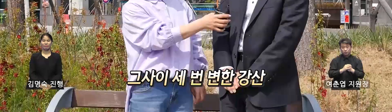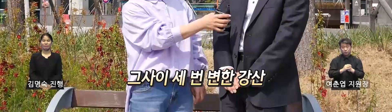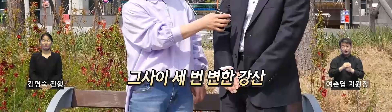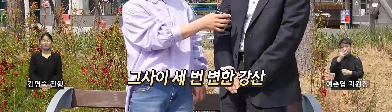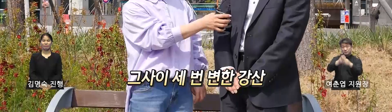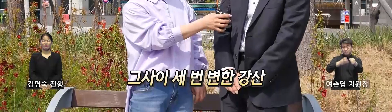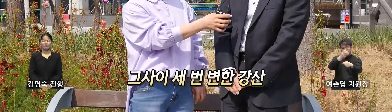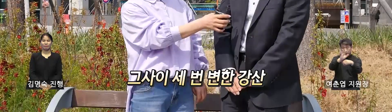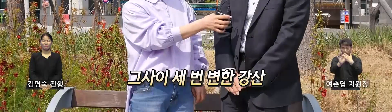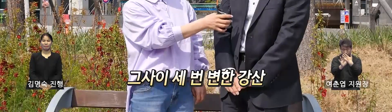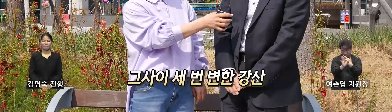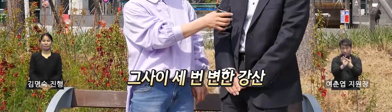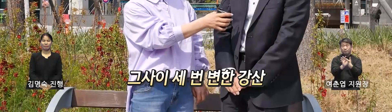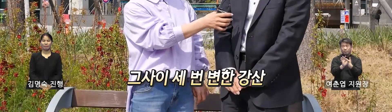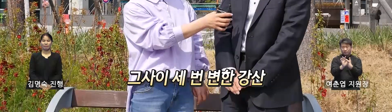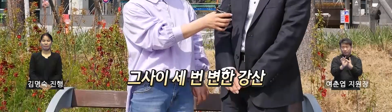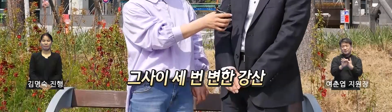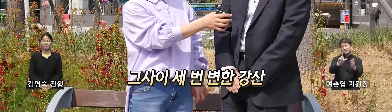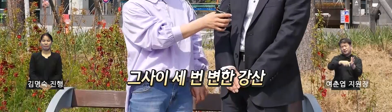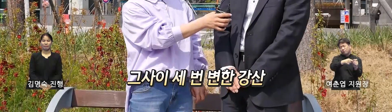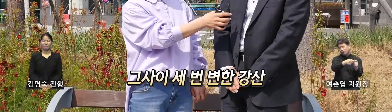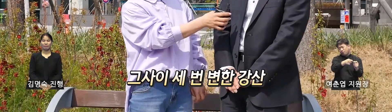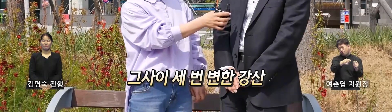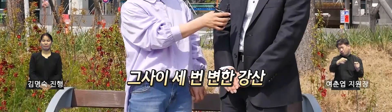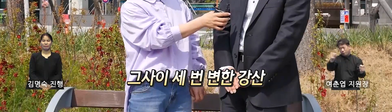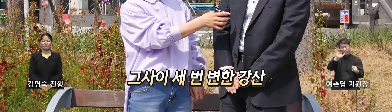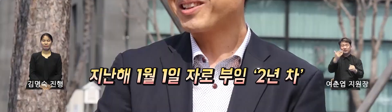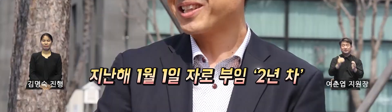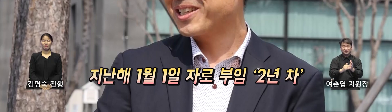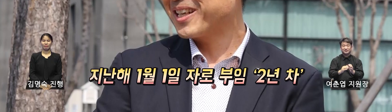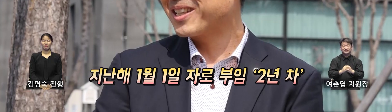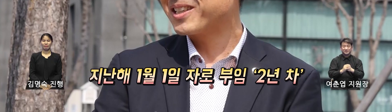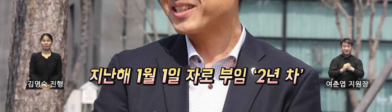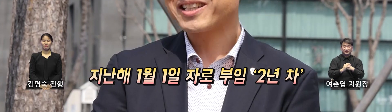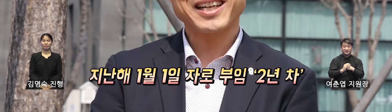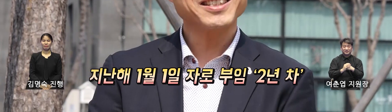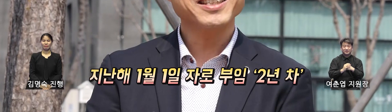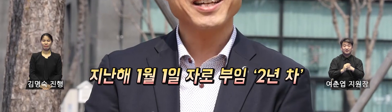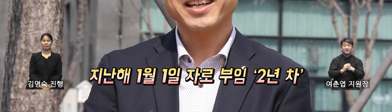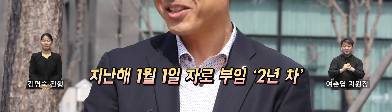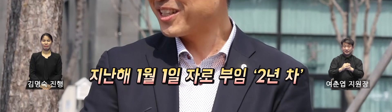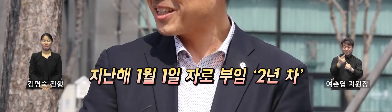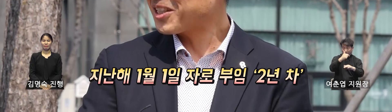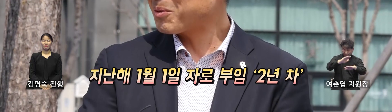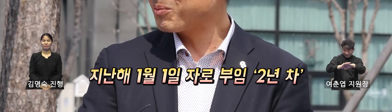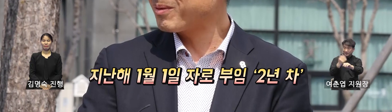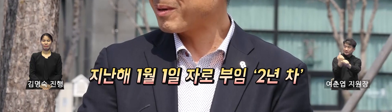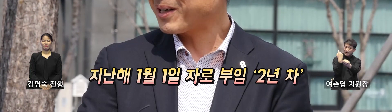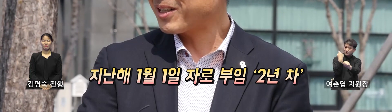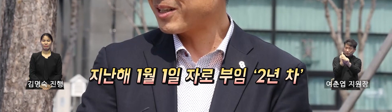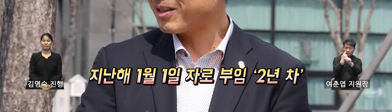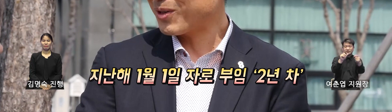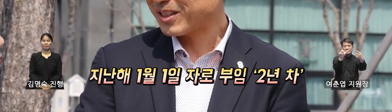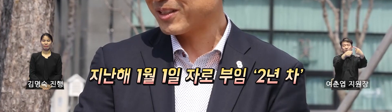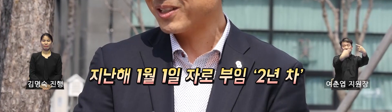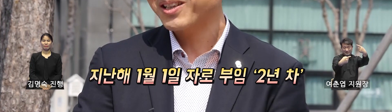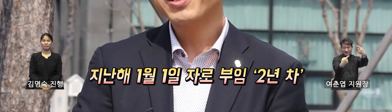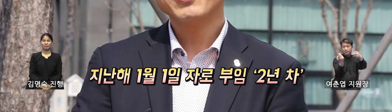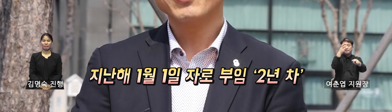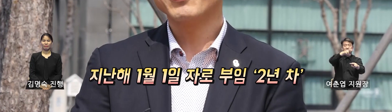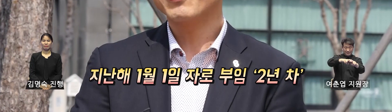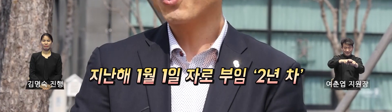30년이면은 강산이 세 번 변했죠. 그리고 대전에는 제가 작년에 1월 1일자로 부임을